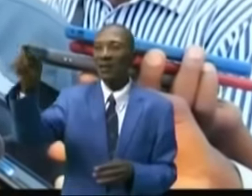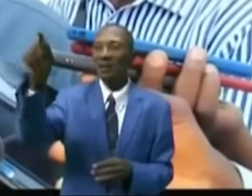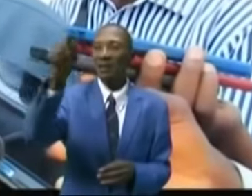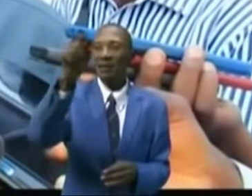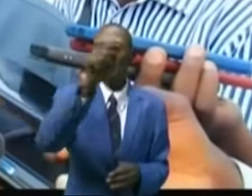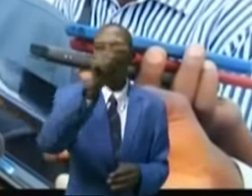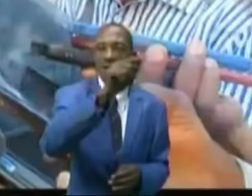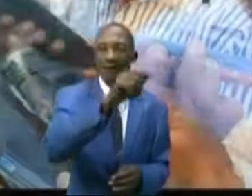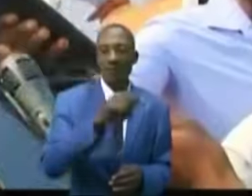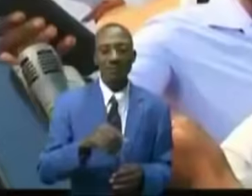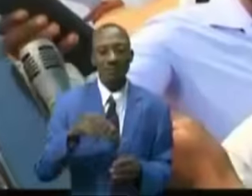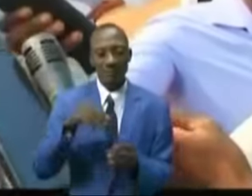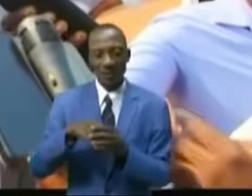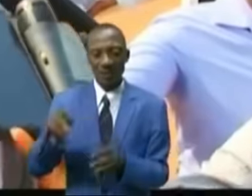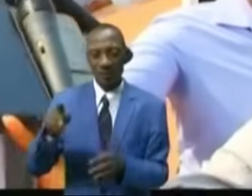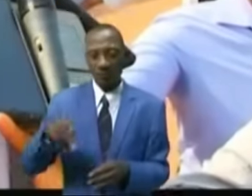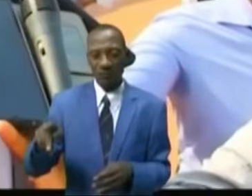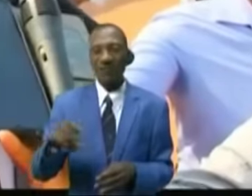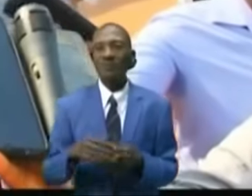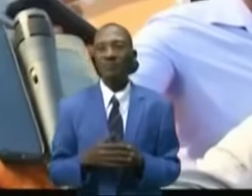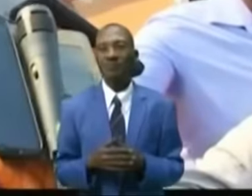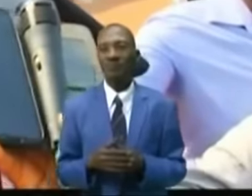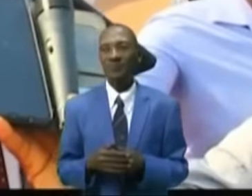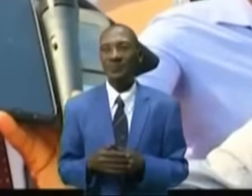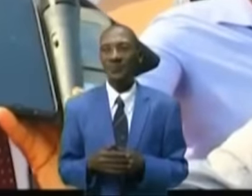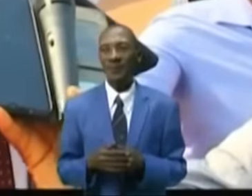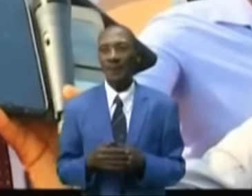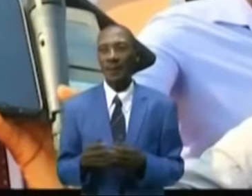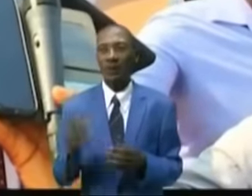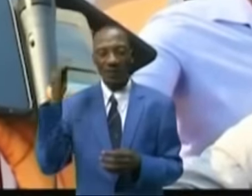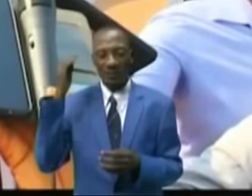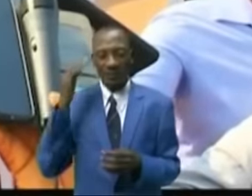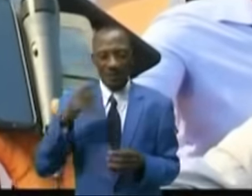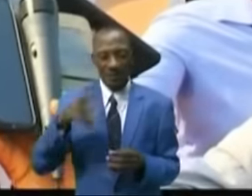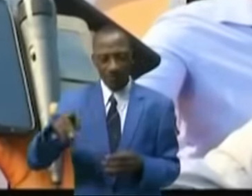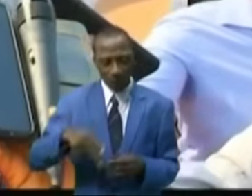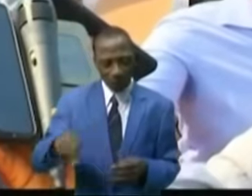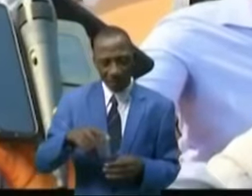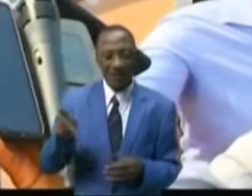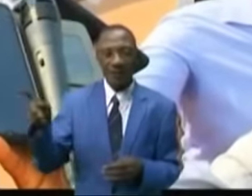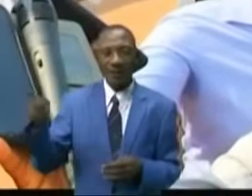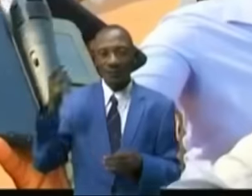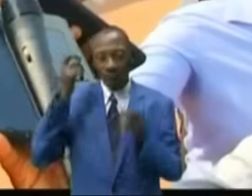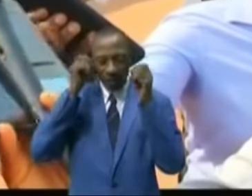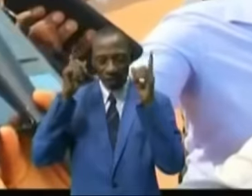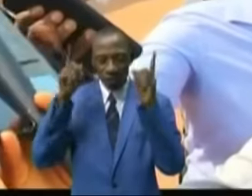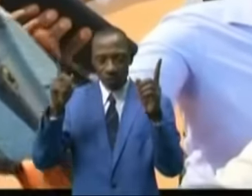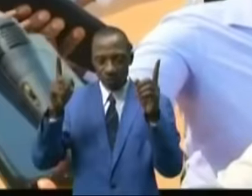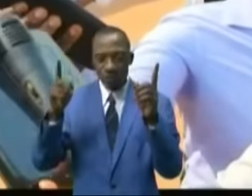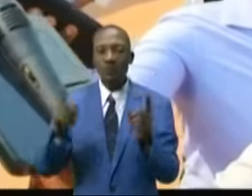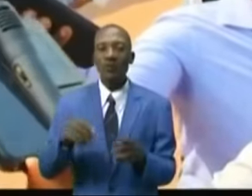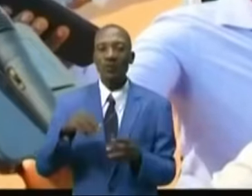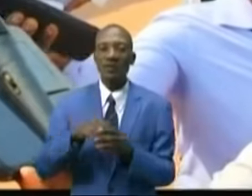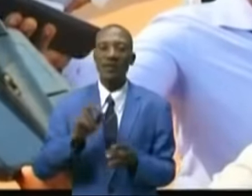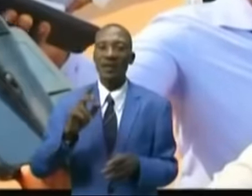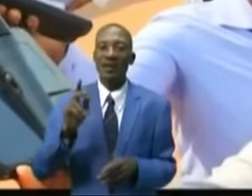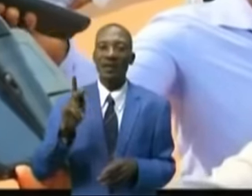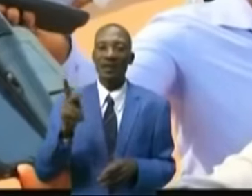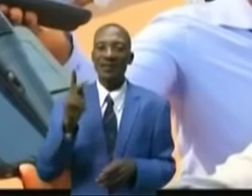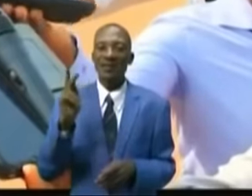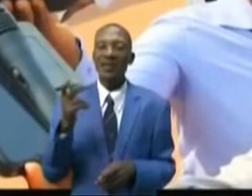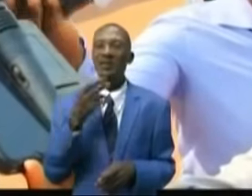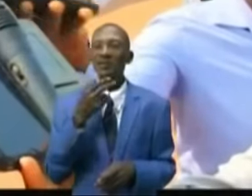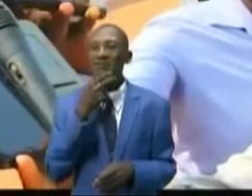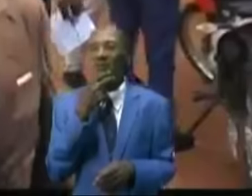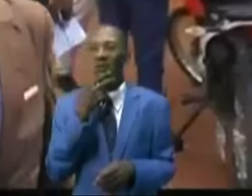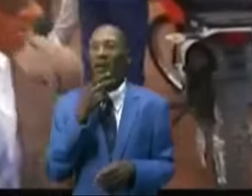en province. Notons qu'après le lancement par le ministre provincial de l'éducation de ces épreuves, quelques centres ont